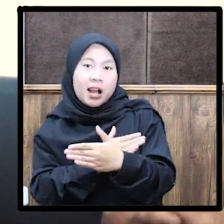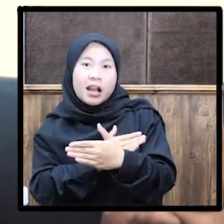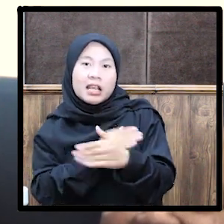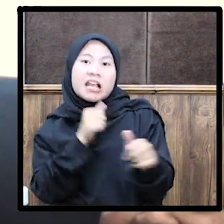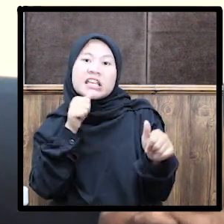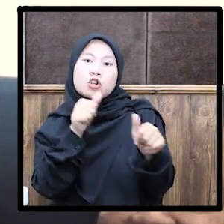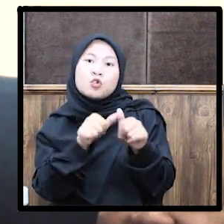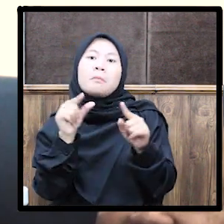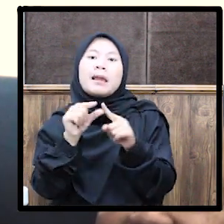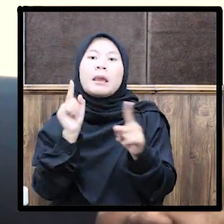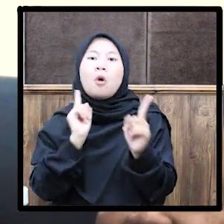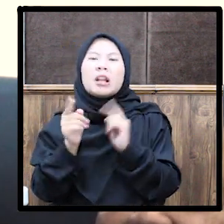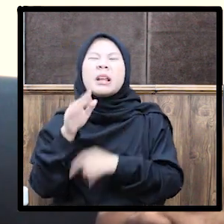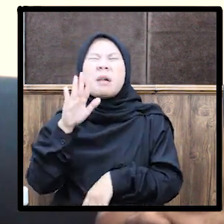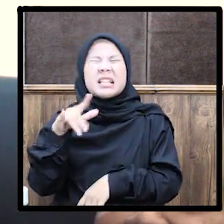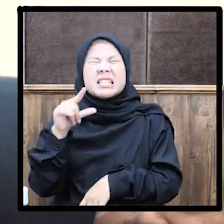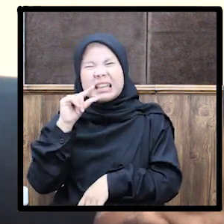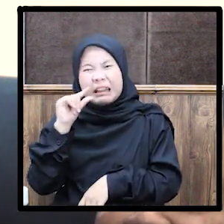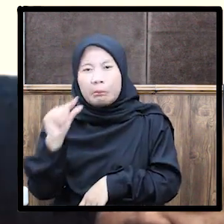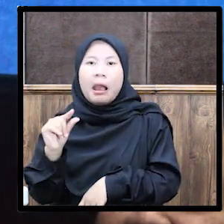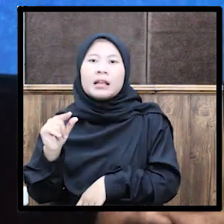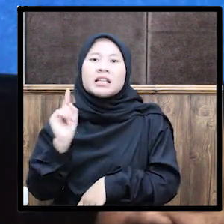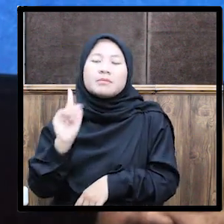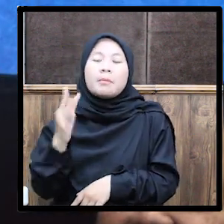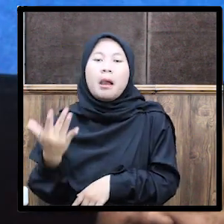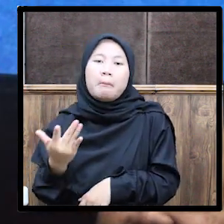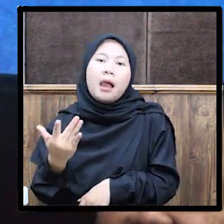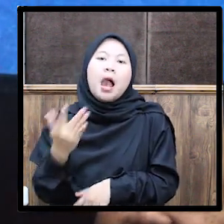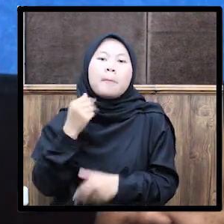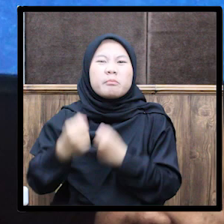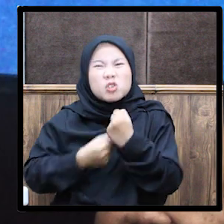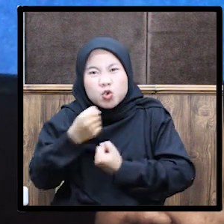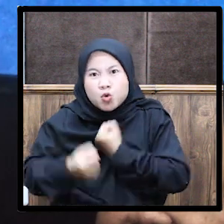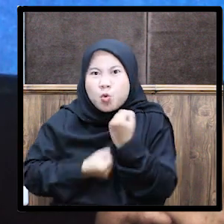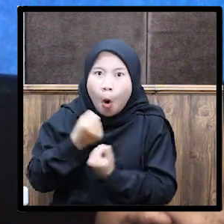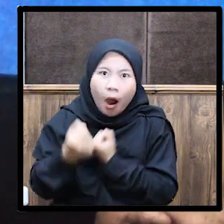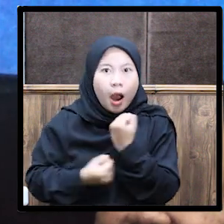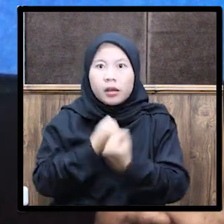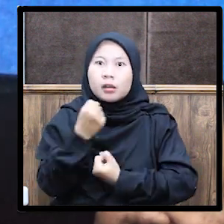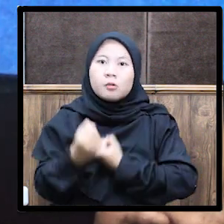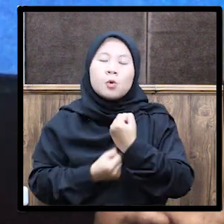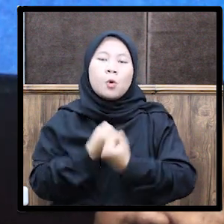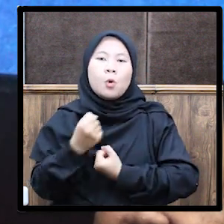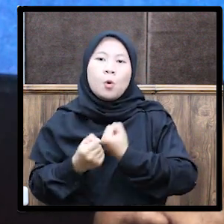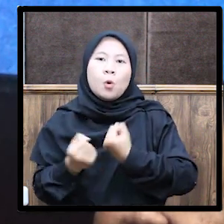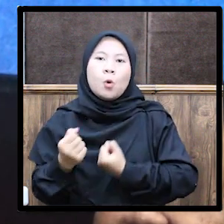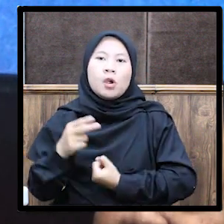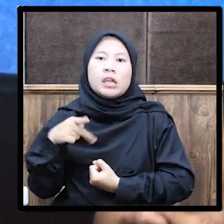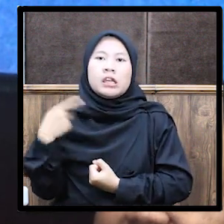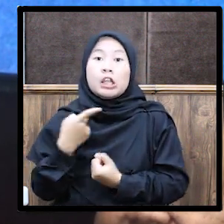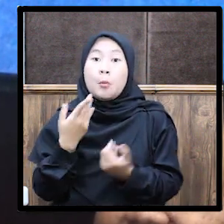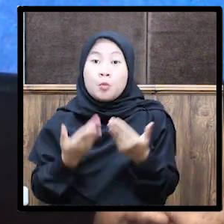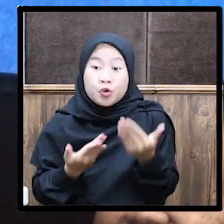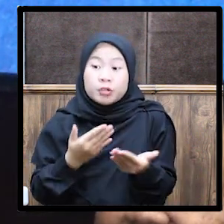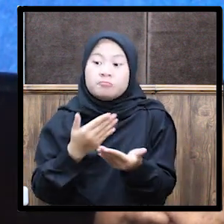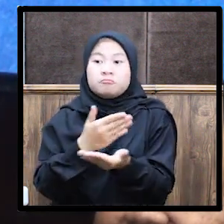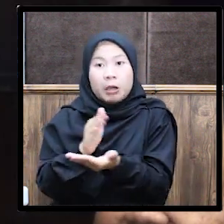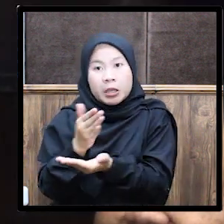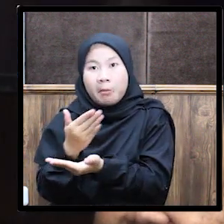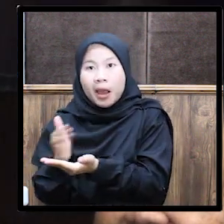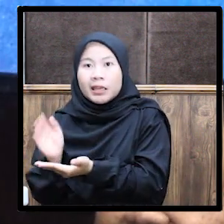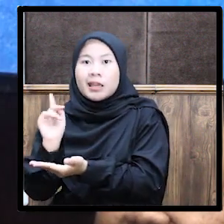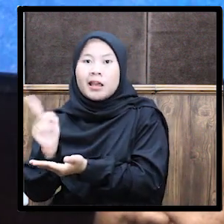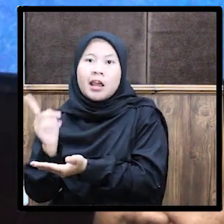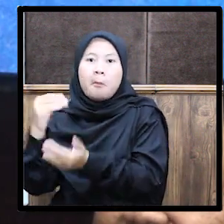minim gitu. Karena bicara perjuangan itu ya memang kemudian kita membagi di area yang masuk ke sistem gitu kan, area yang